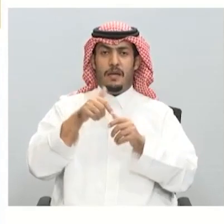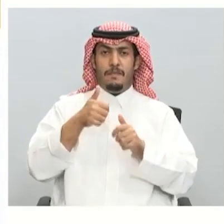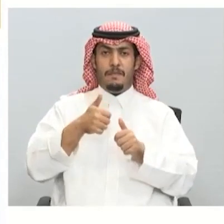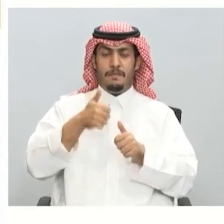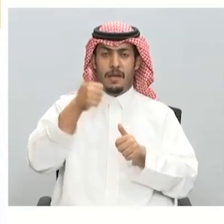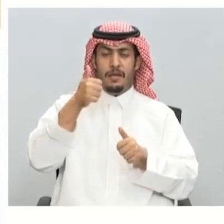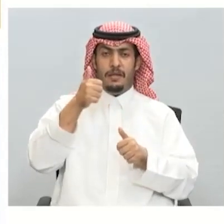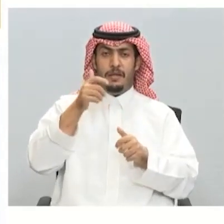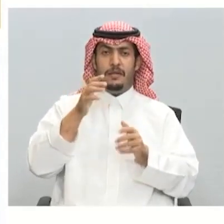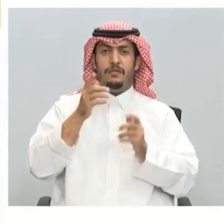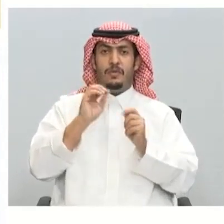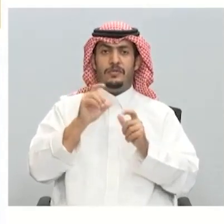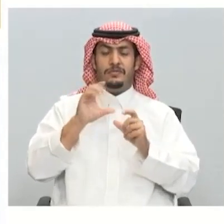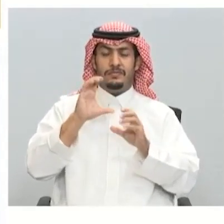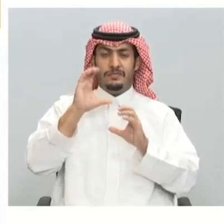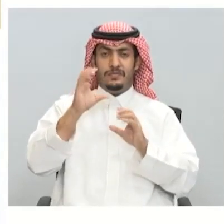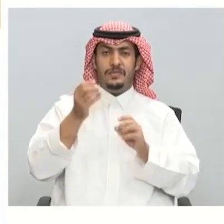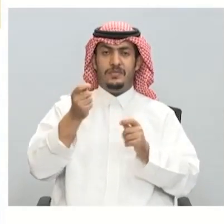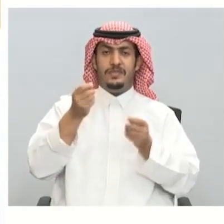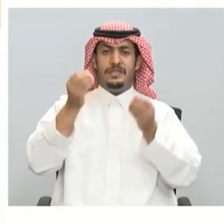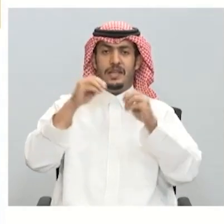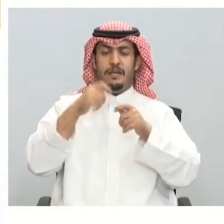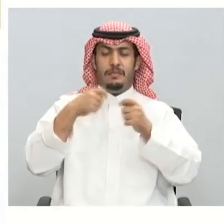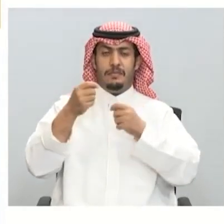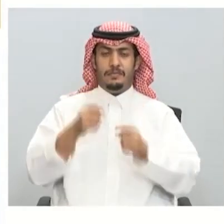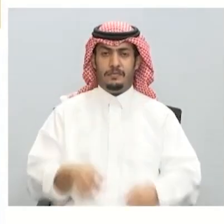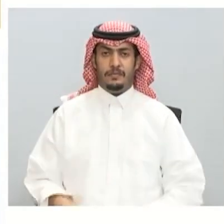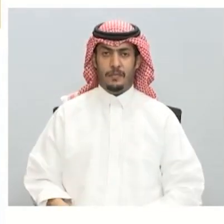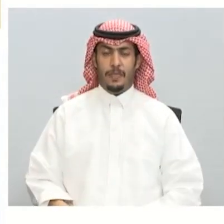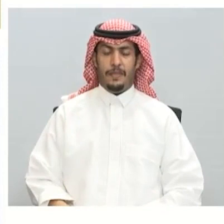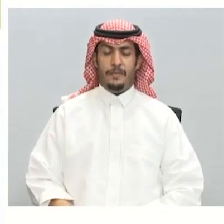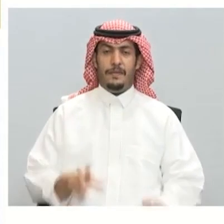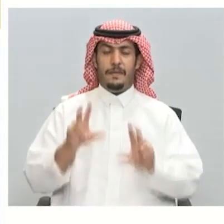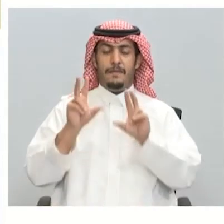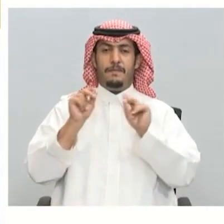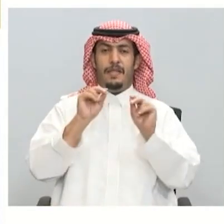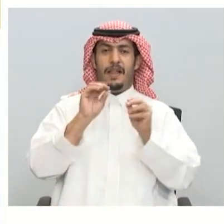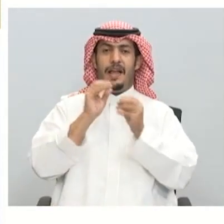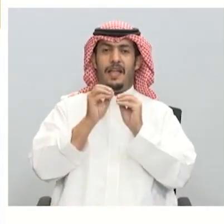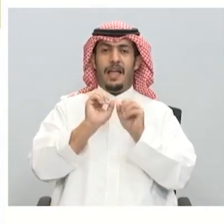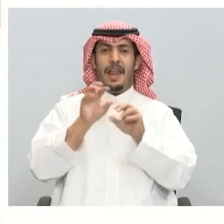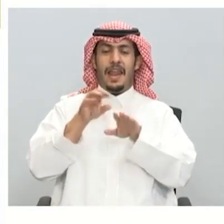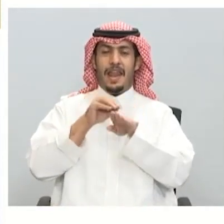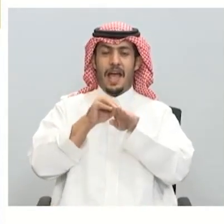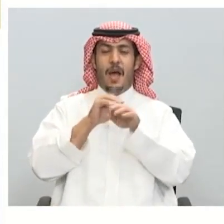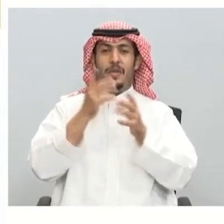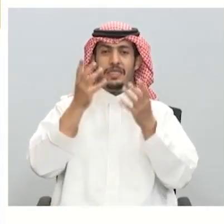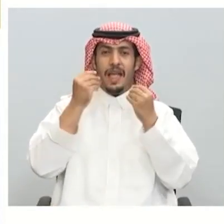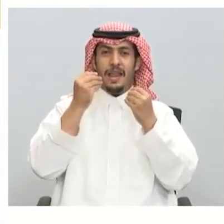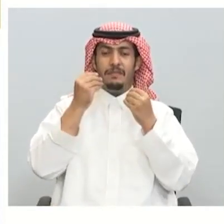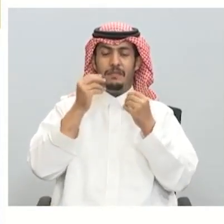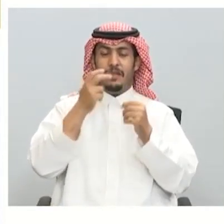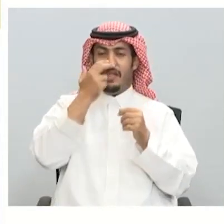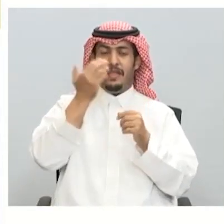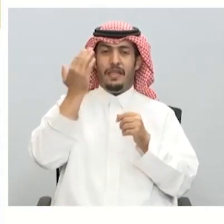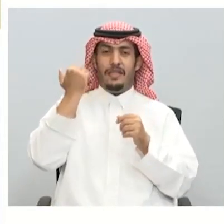قادره على انفاق كميات اكبر من المال على السلع والخدمات لو نظرنا مثلا الى قطاع النقل او مثلا التعليم هل